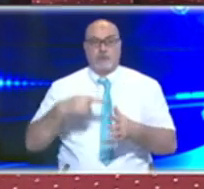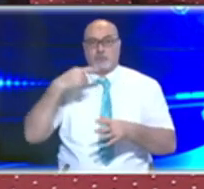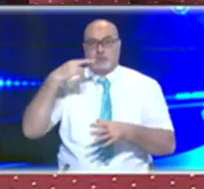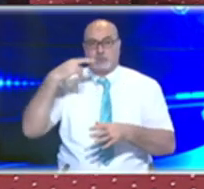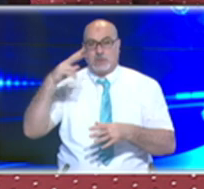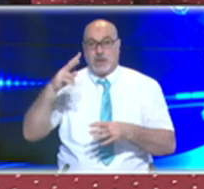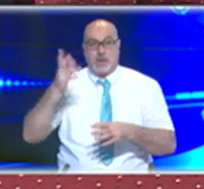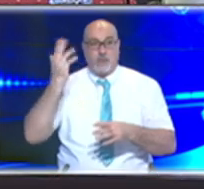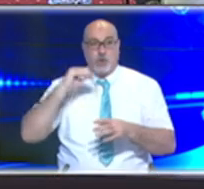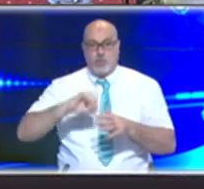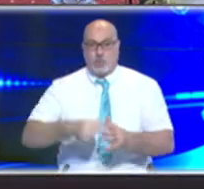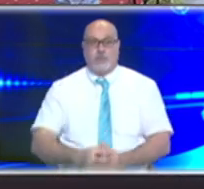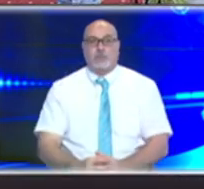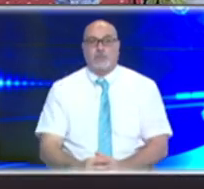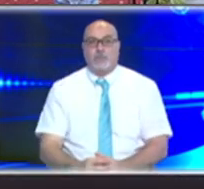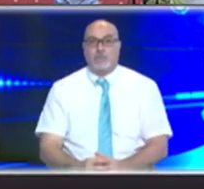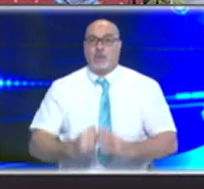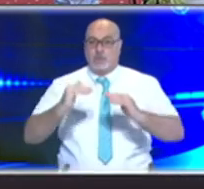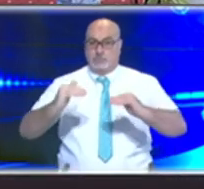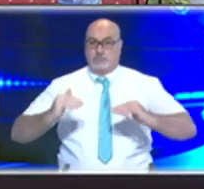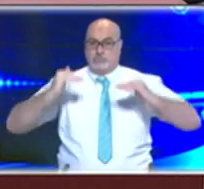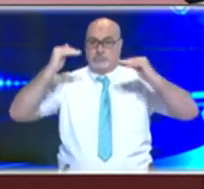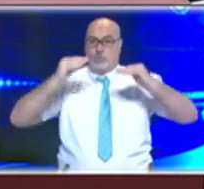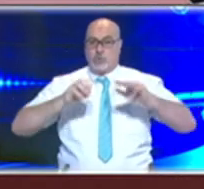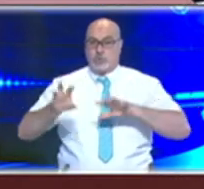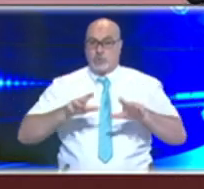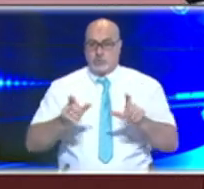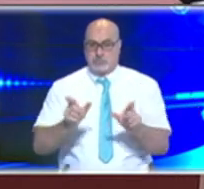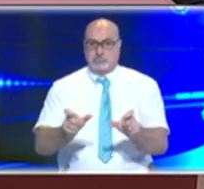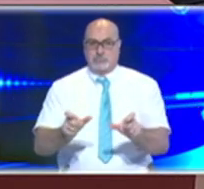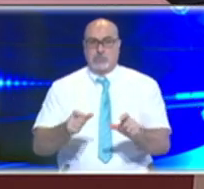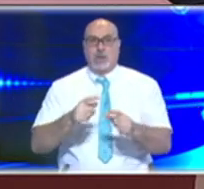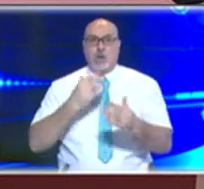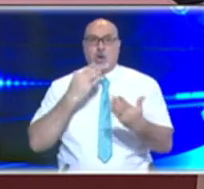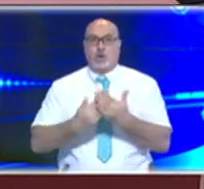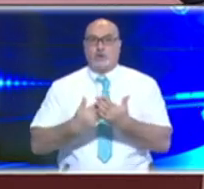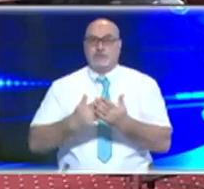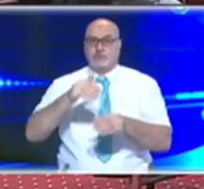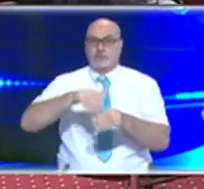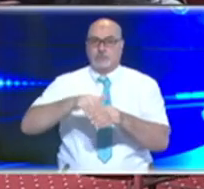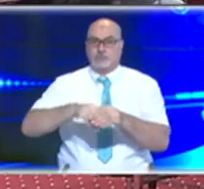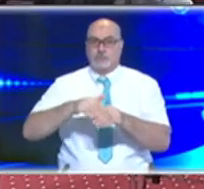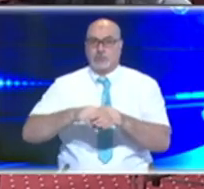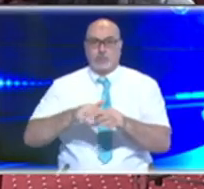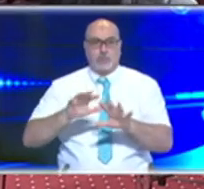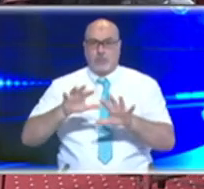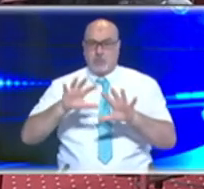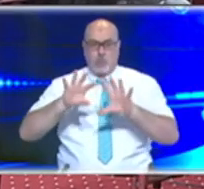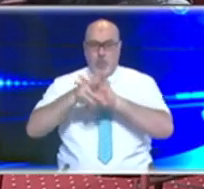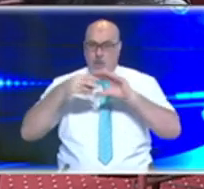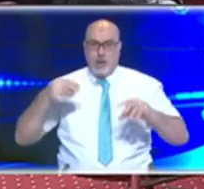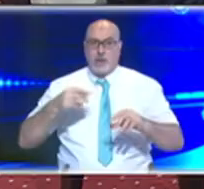لديها. رفع سقف الجدية والتنظيم والتأطير الجيد لموعد الاستفتاء من كل الجوانب،